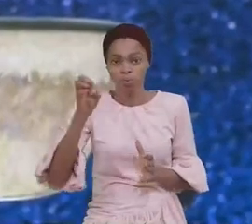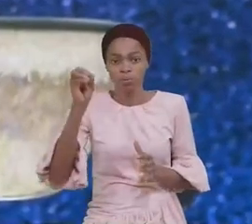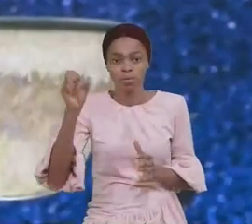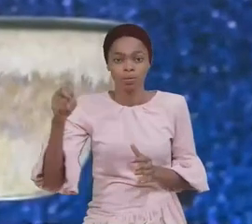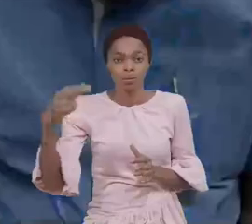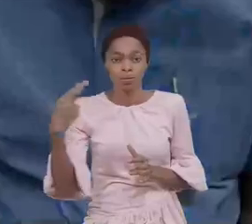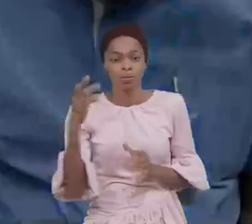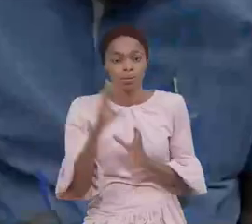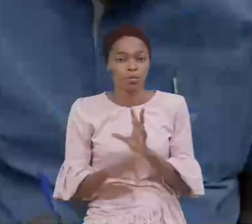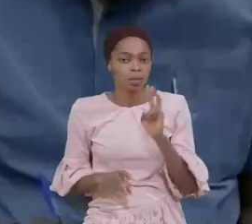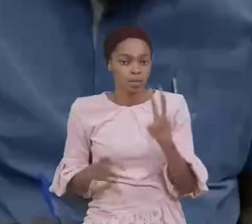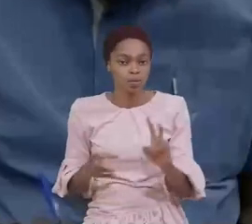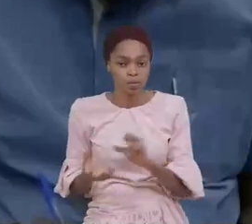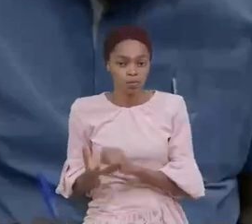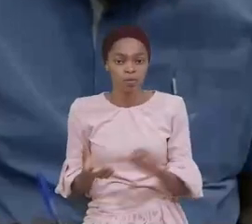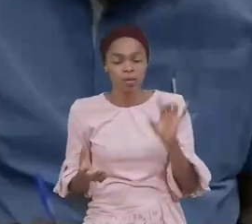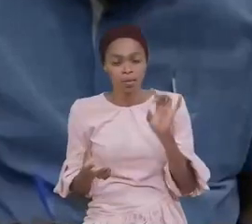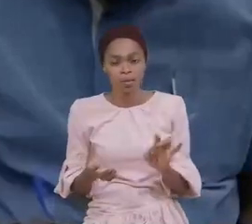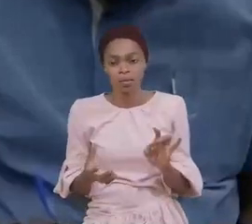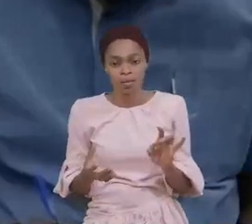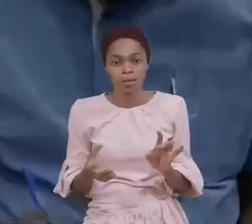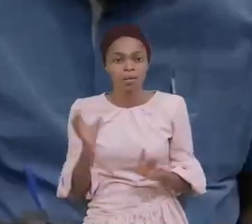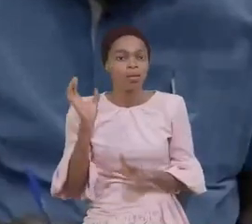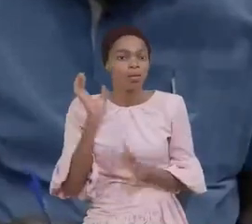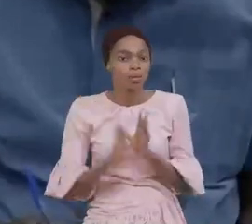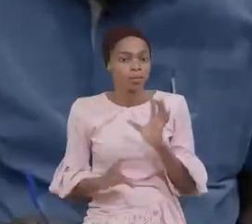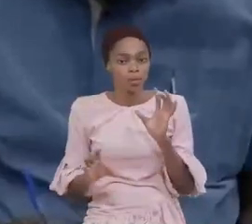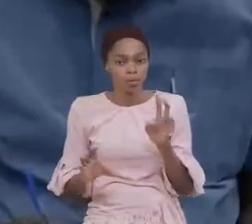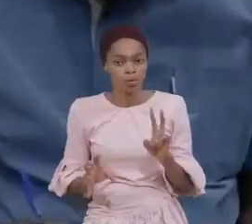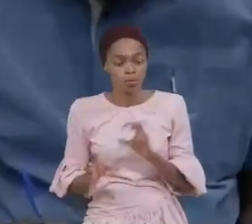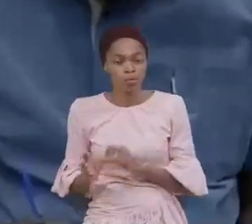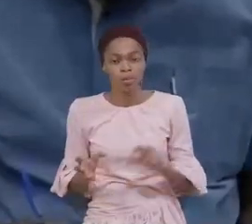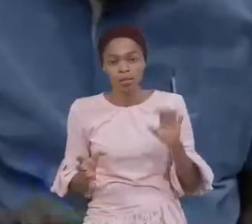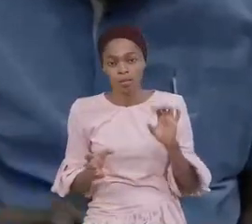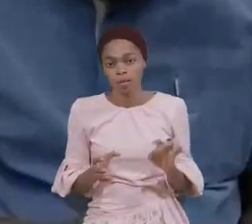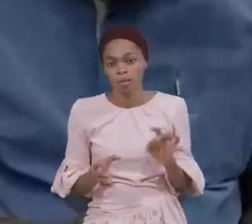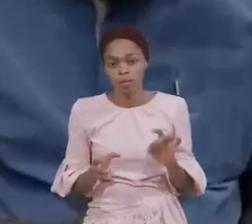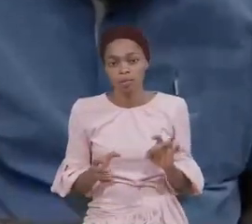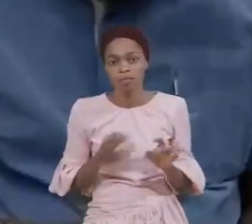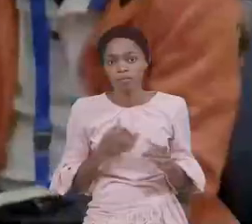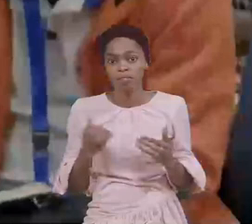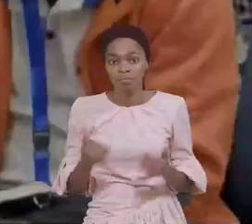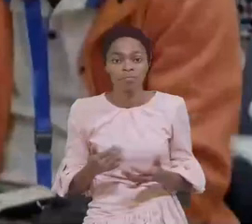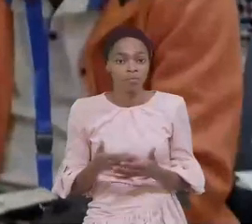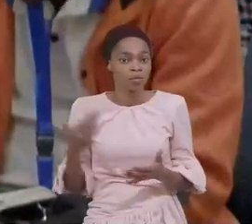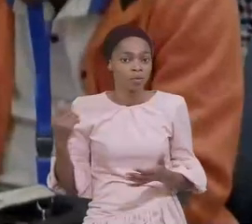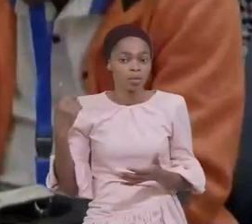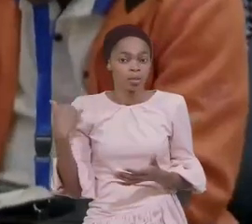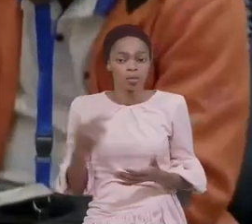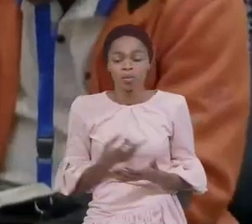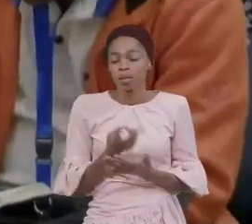Chapitre 2, verset 8. Chapitre 2, verset 8. Avant que les espions